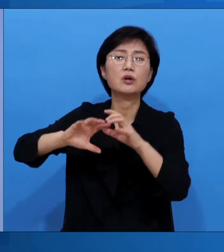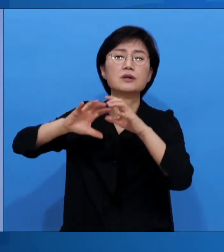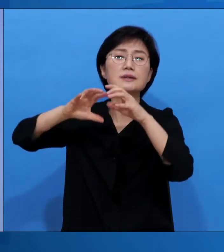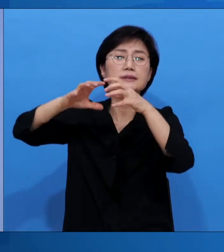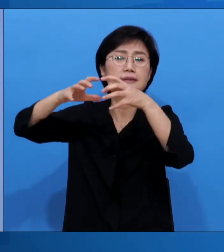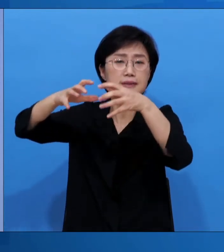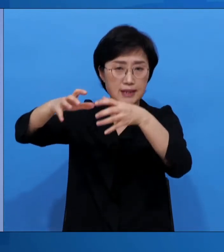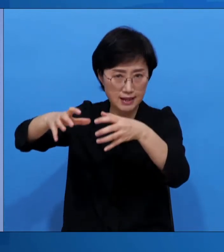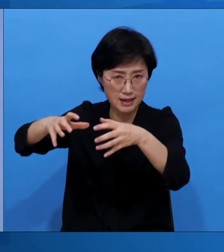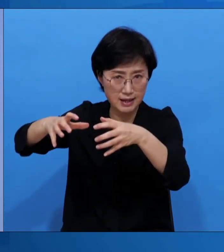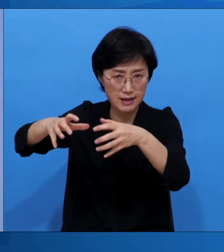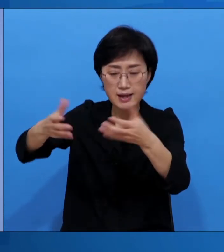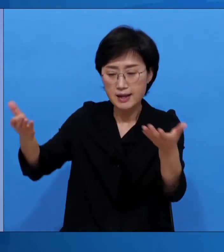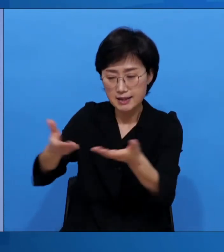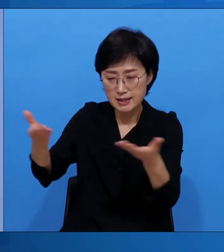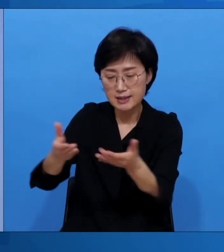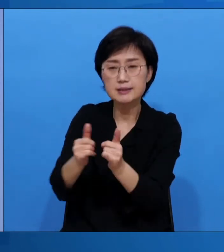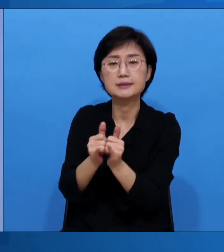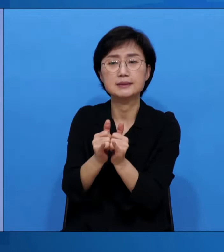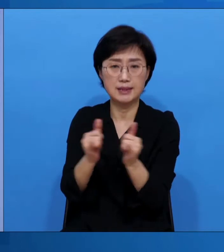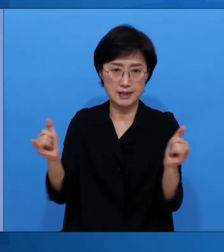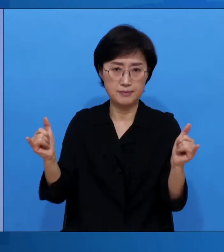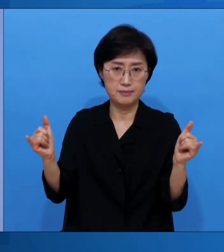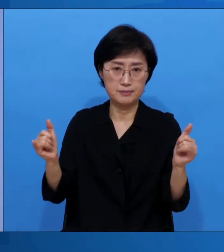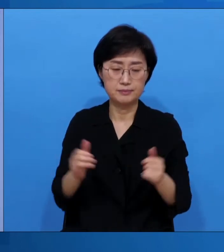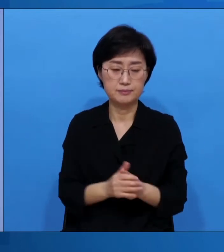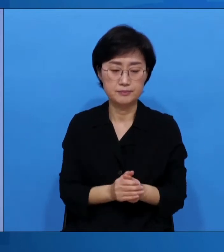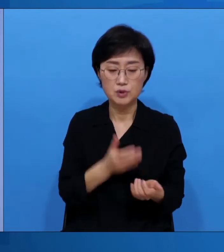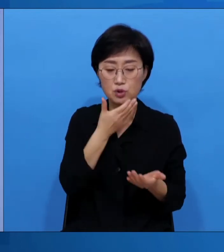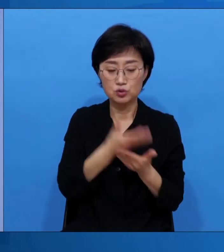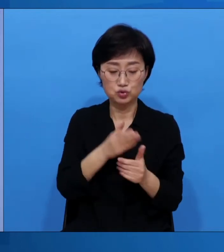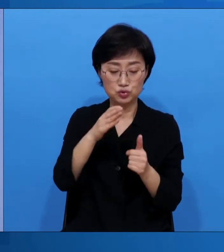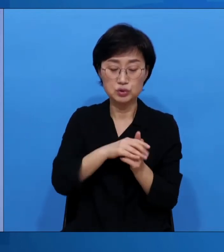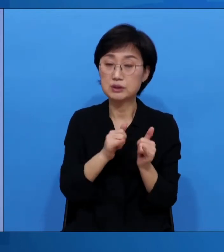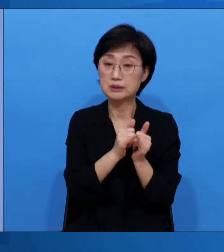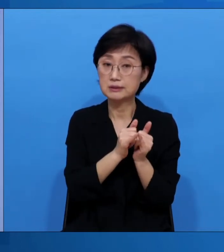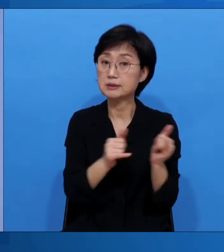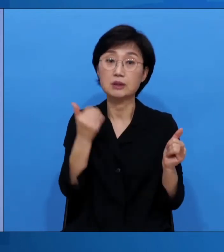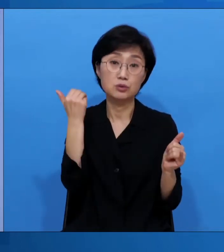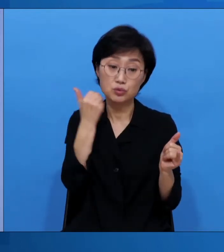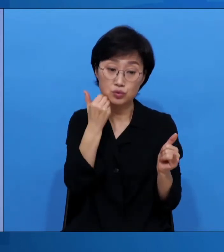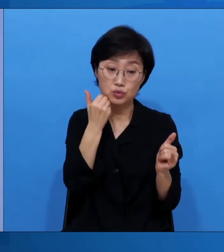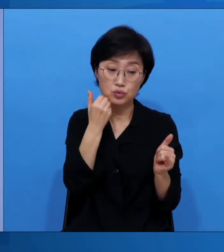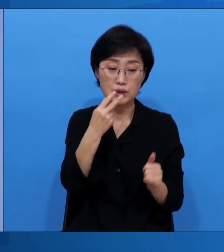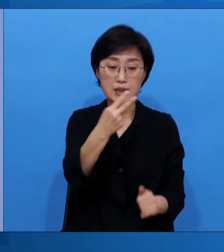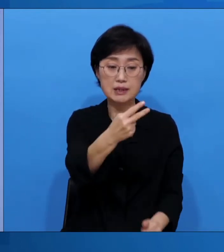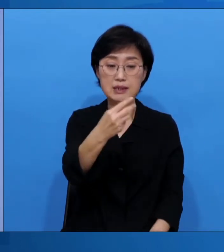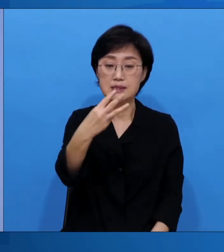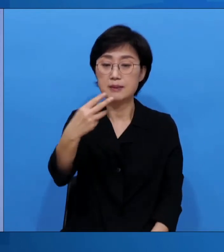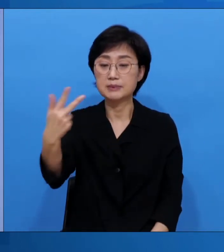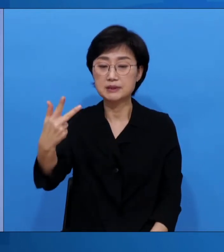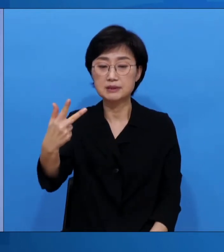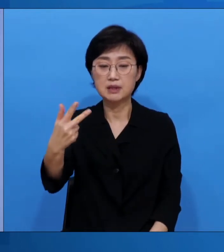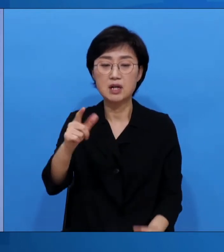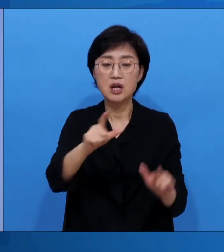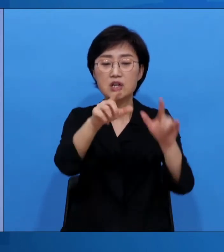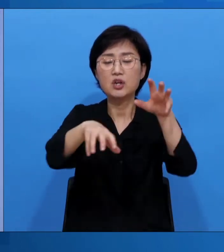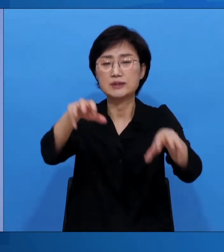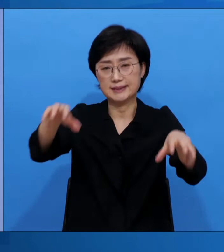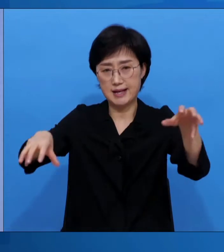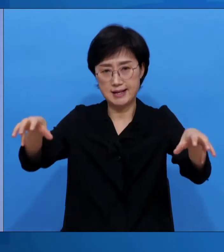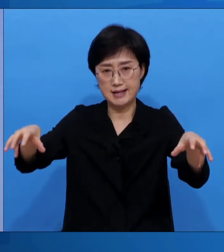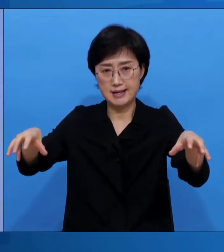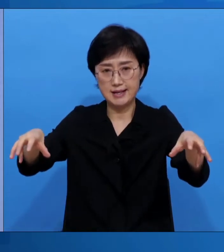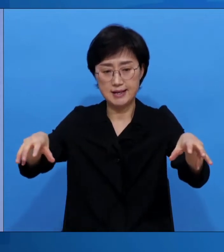the spiritual realm of the 237 nations. 중직자들은 237 나라의 현장을 살려 하나님의 나라의